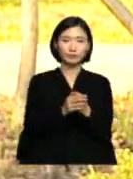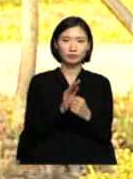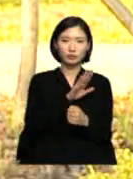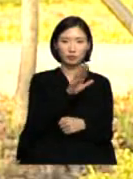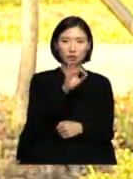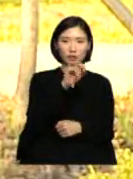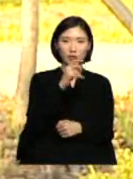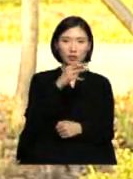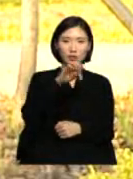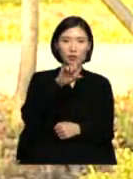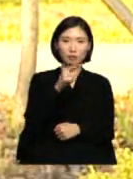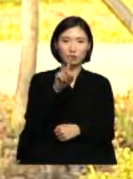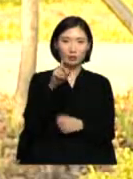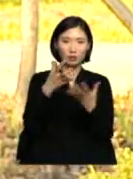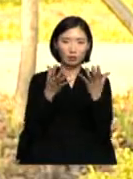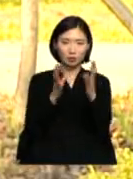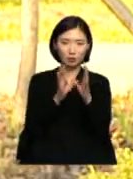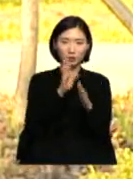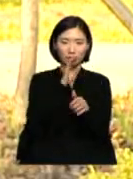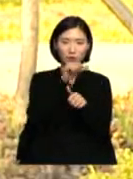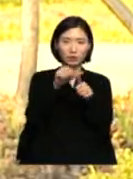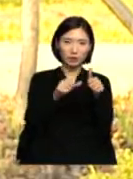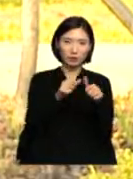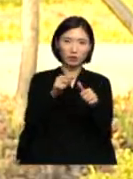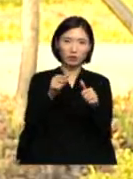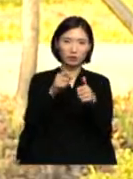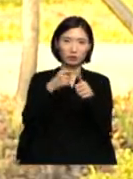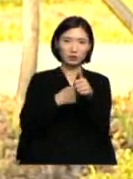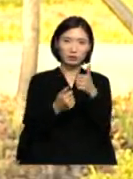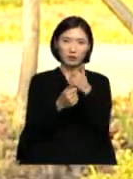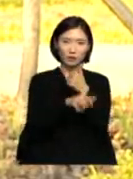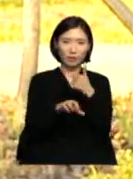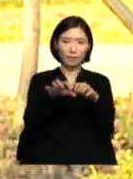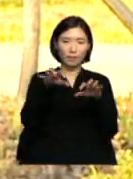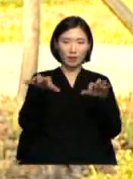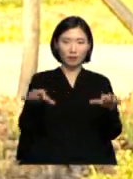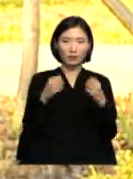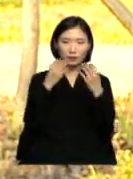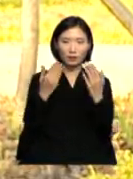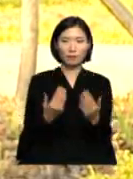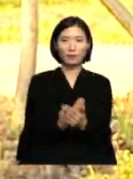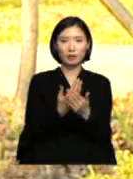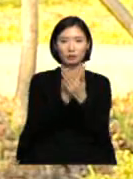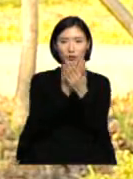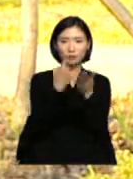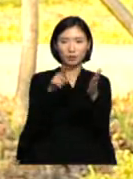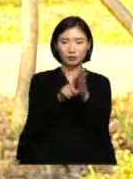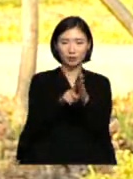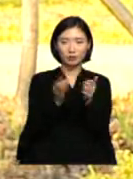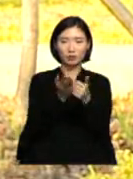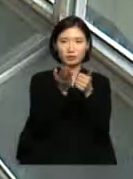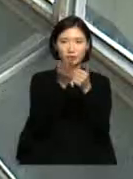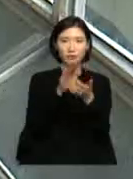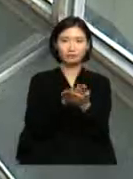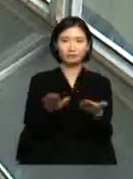이런 일동이 친환경 생태마을로 거듭날 수 있도록 주민과 함께 가꾸어